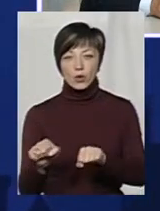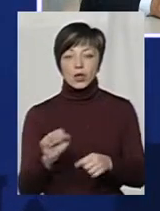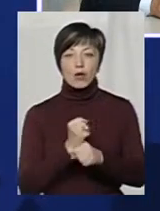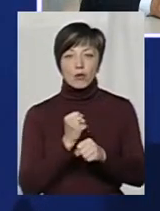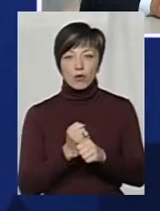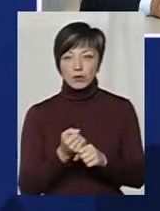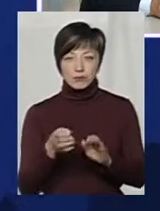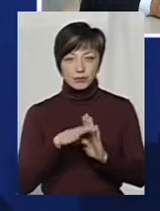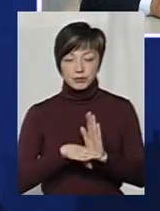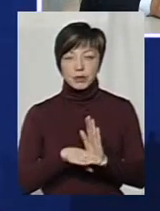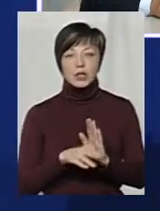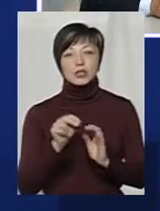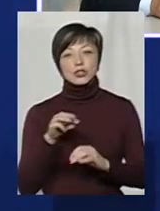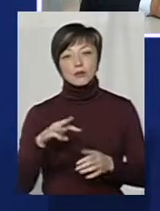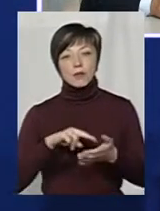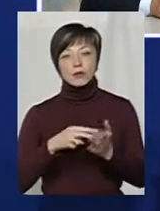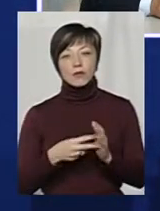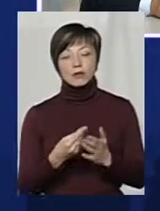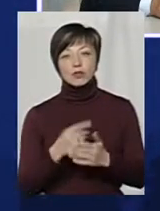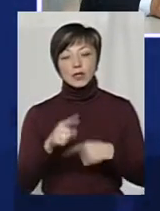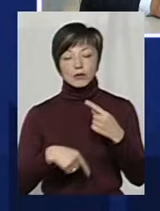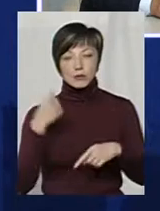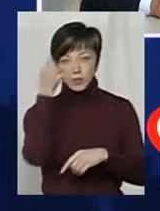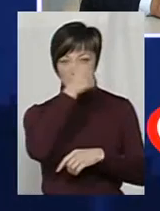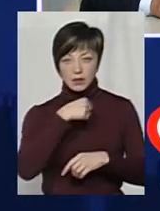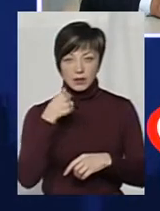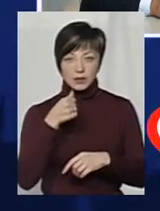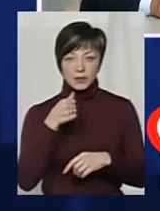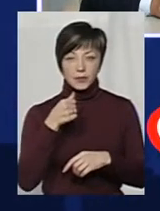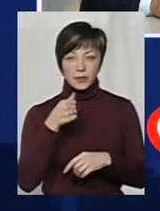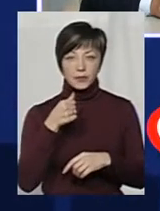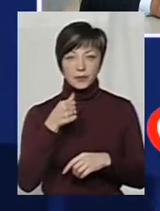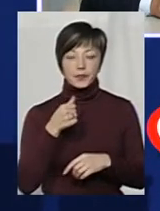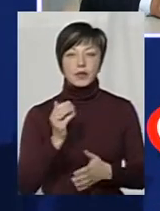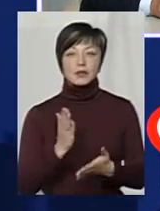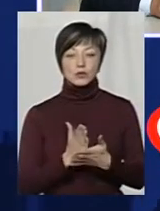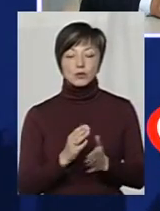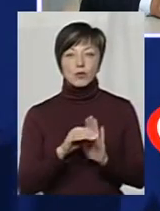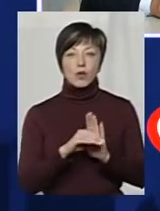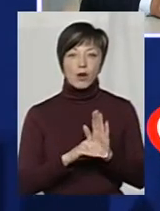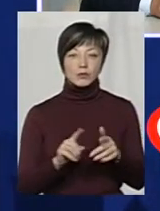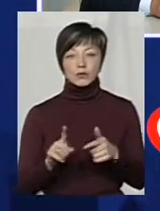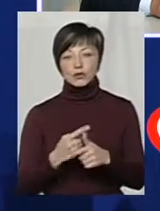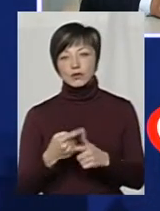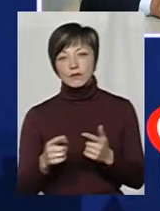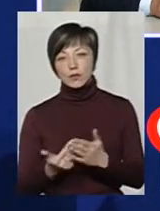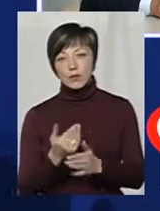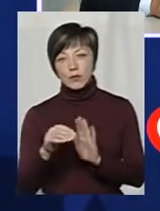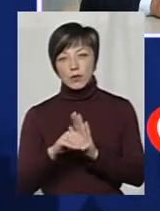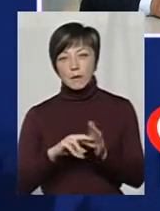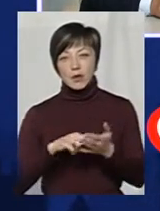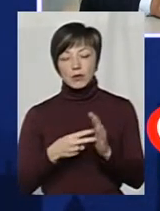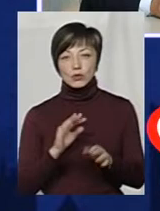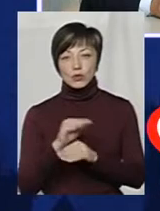Чи при плануванні бюджету на наступний рік в існуючих програмах чи в нових програмах передбачено